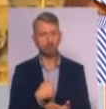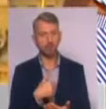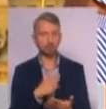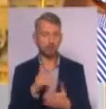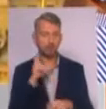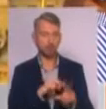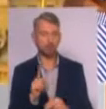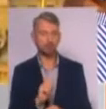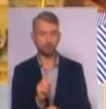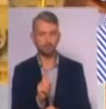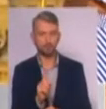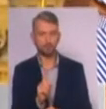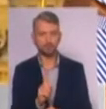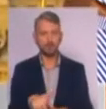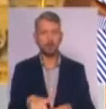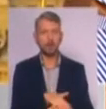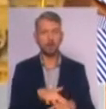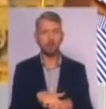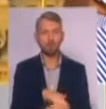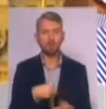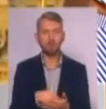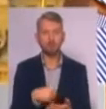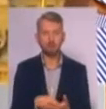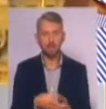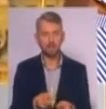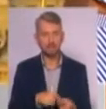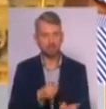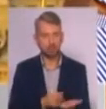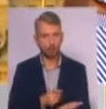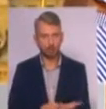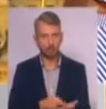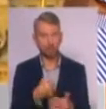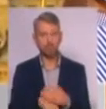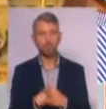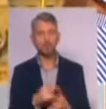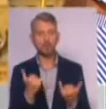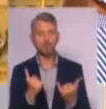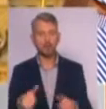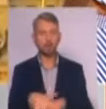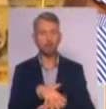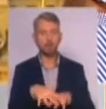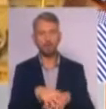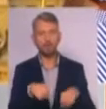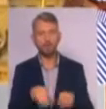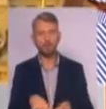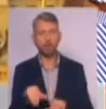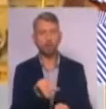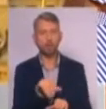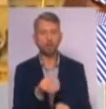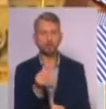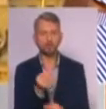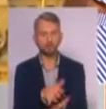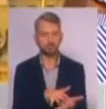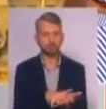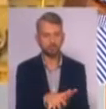що громадський бюджет це докаже, тому що зараз громада вирішує, на які напрямки